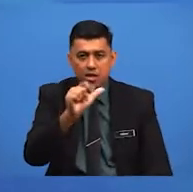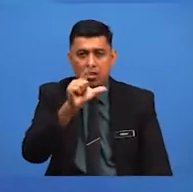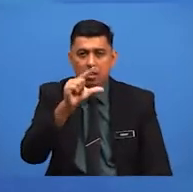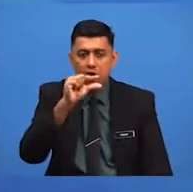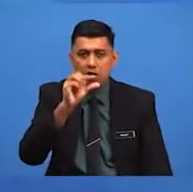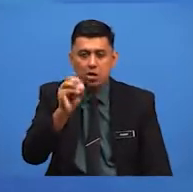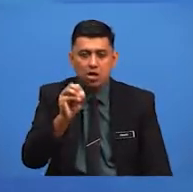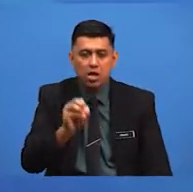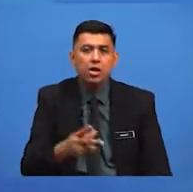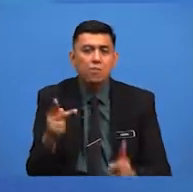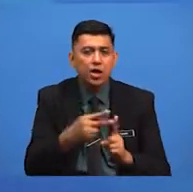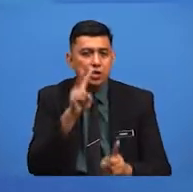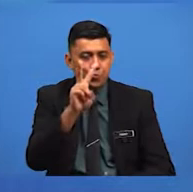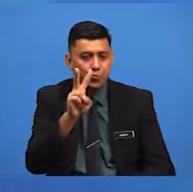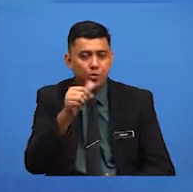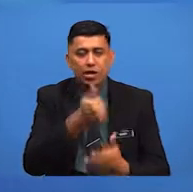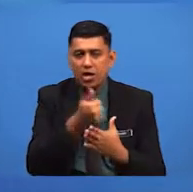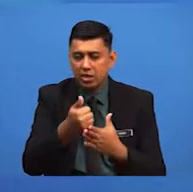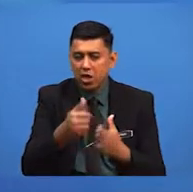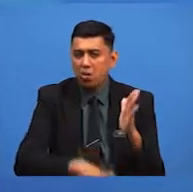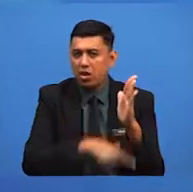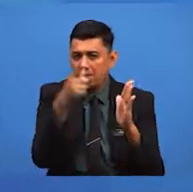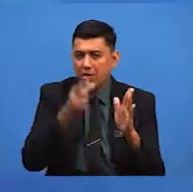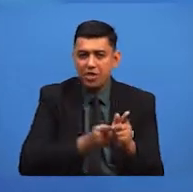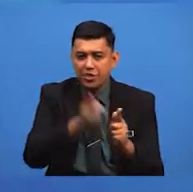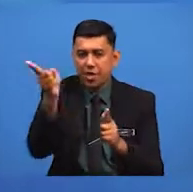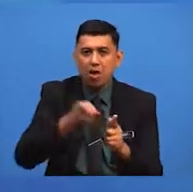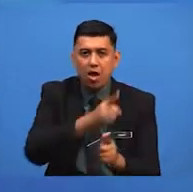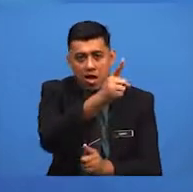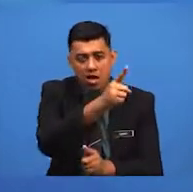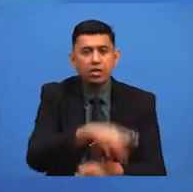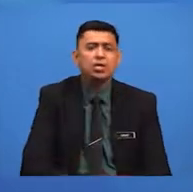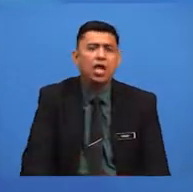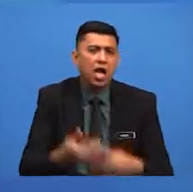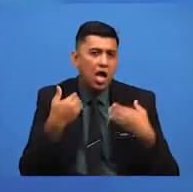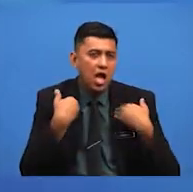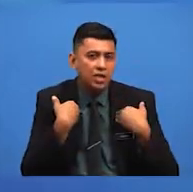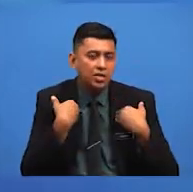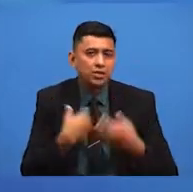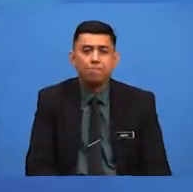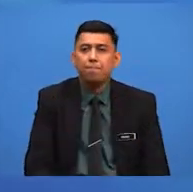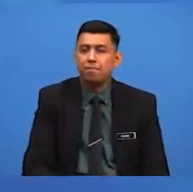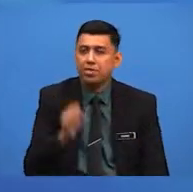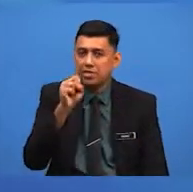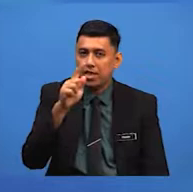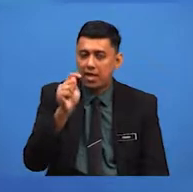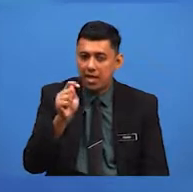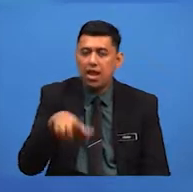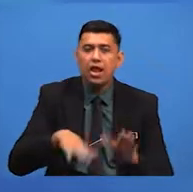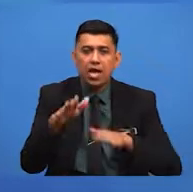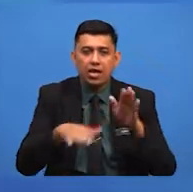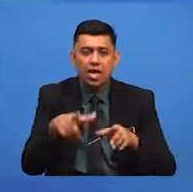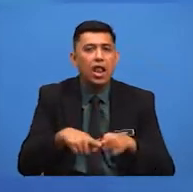kepada dua atau lebih cabang. Setiap cabang mempunyai set langkah yang berlainan